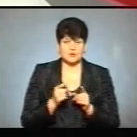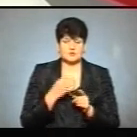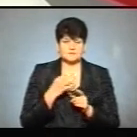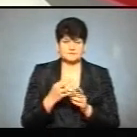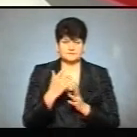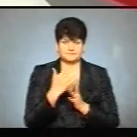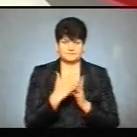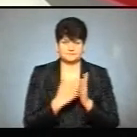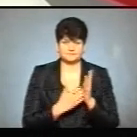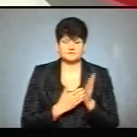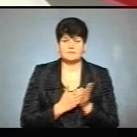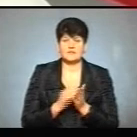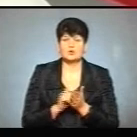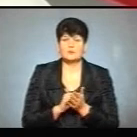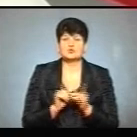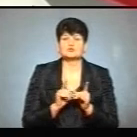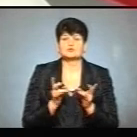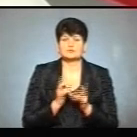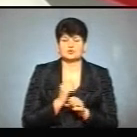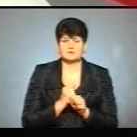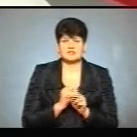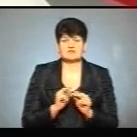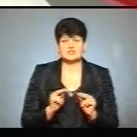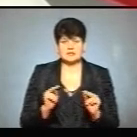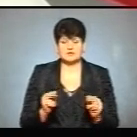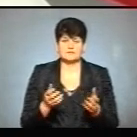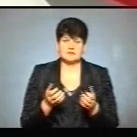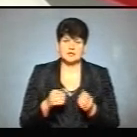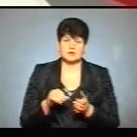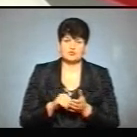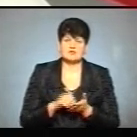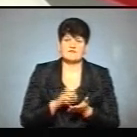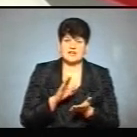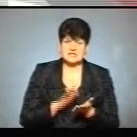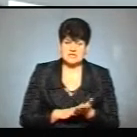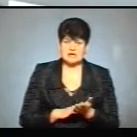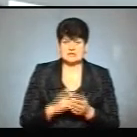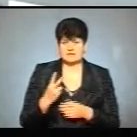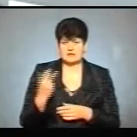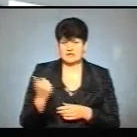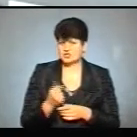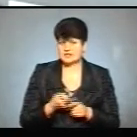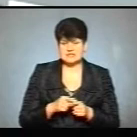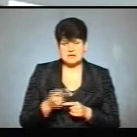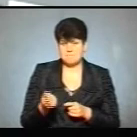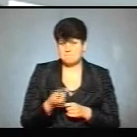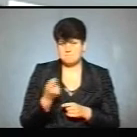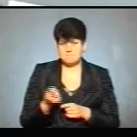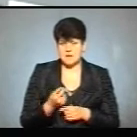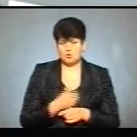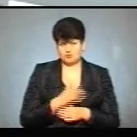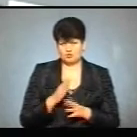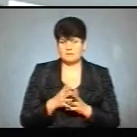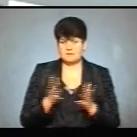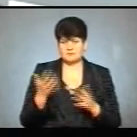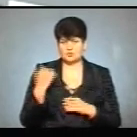основні шляхи, документи, що потрібно зробити вчителеві, аби взяти участь в реєстрації, адже 2 тижні зовсім мало і, напевно, хоч їх буде більше, ніж